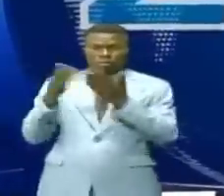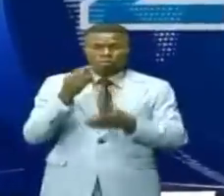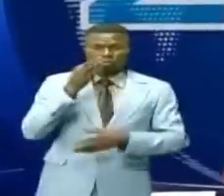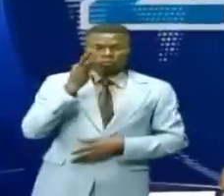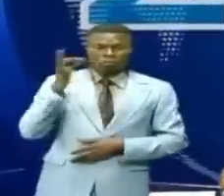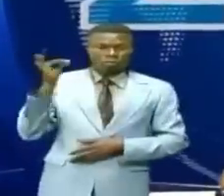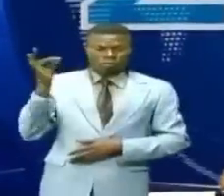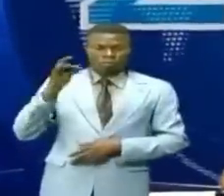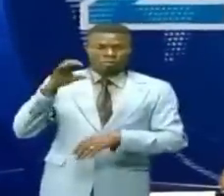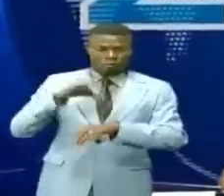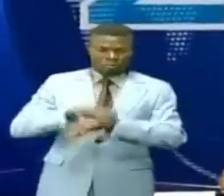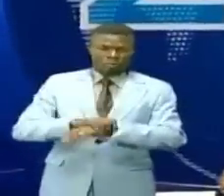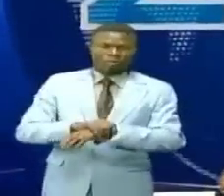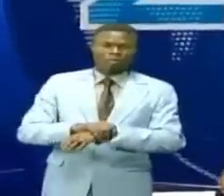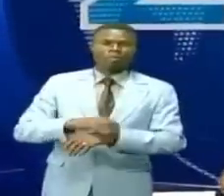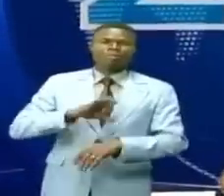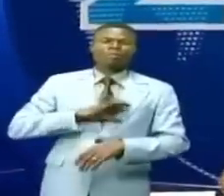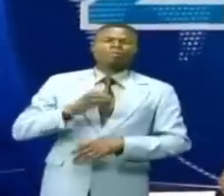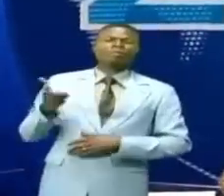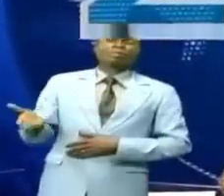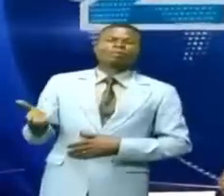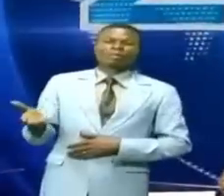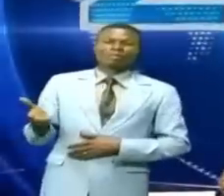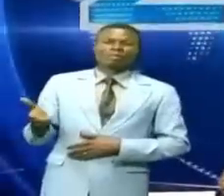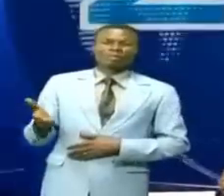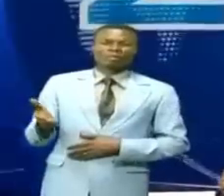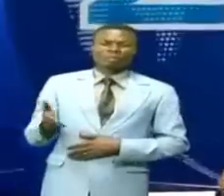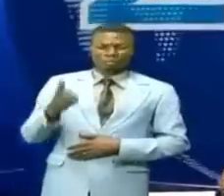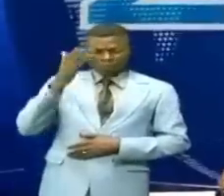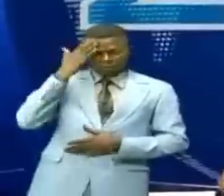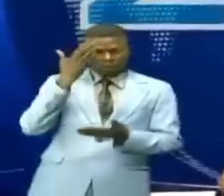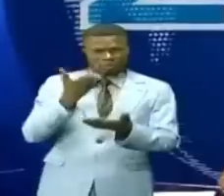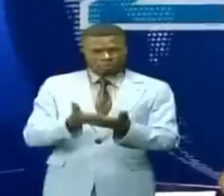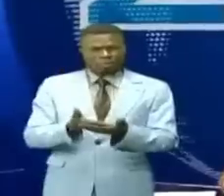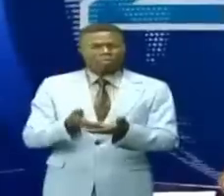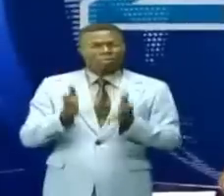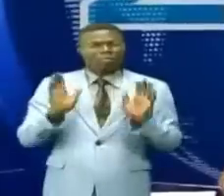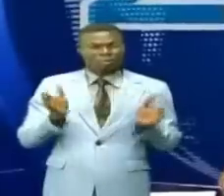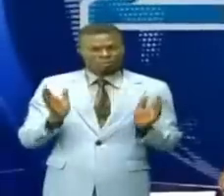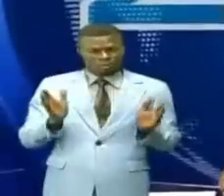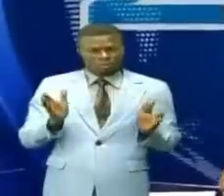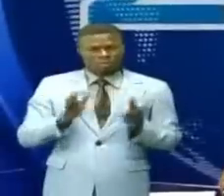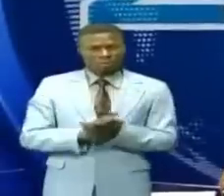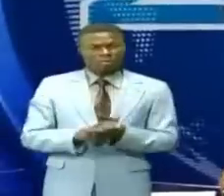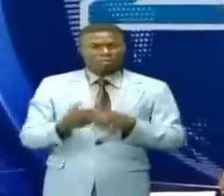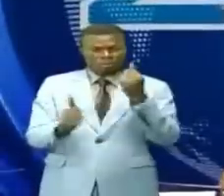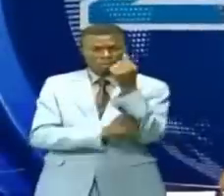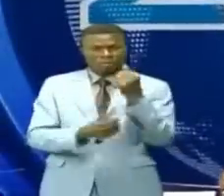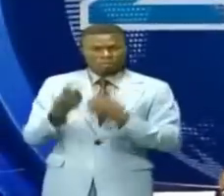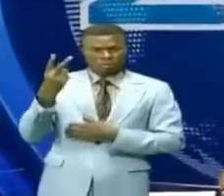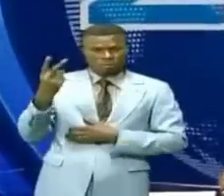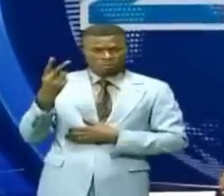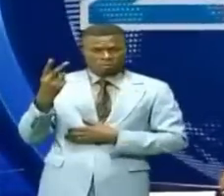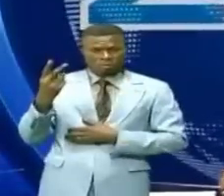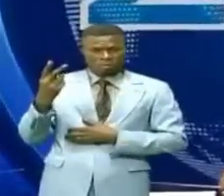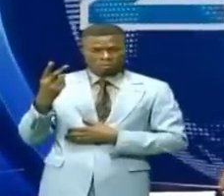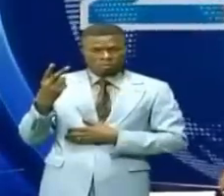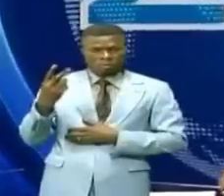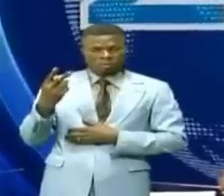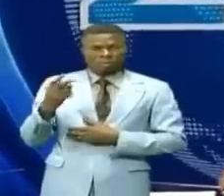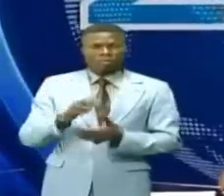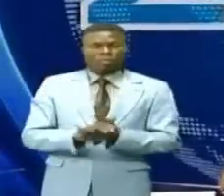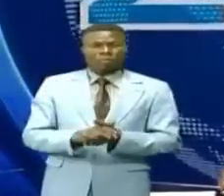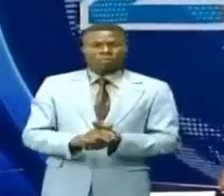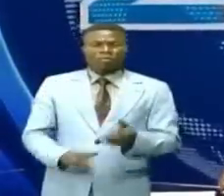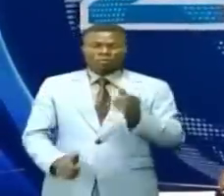tombés dans le filet de la police de frontière. Une découverte assez atypique. Ces hommes ont un tube digestif